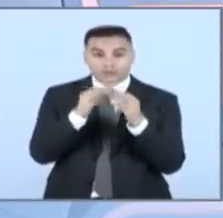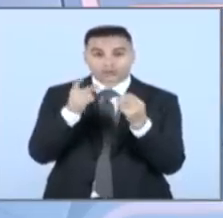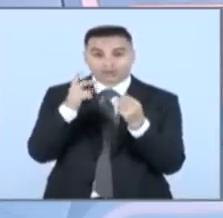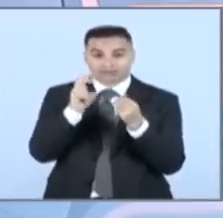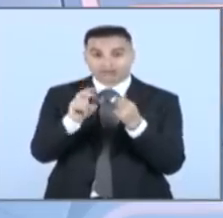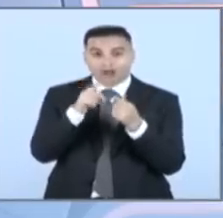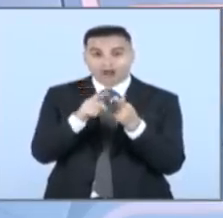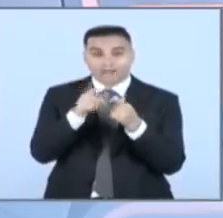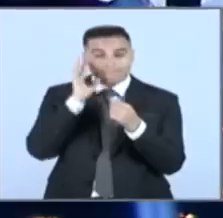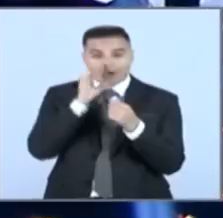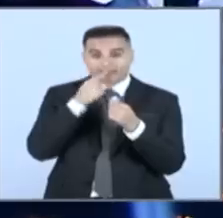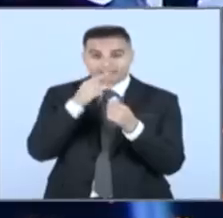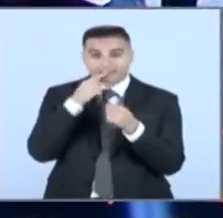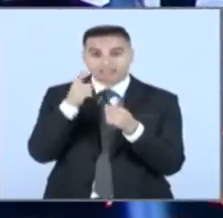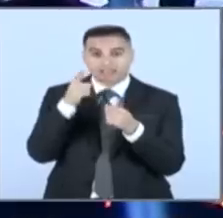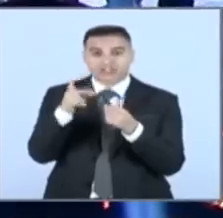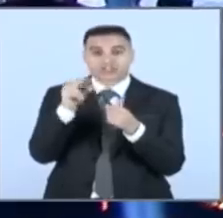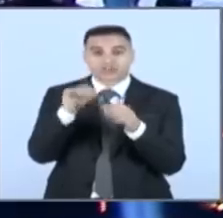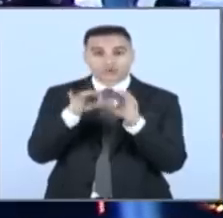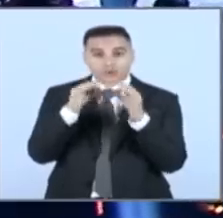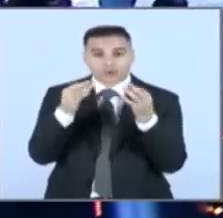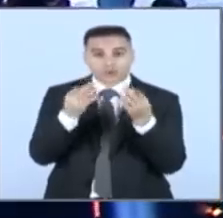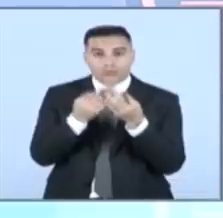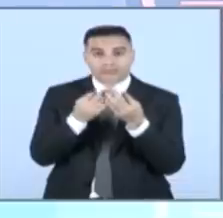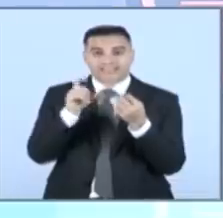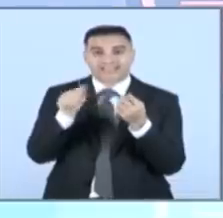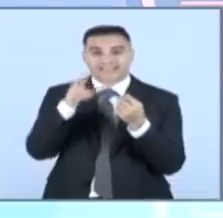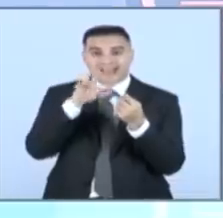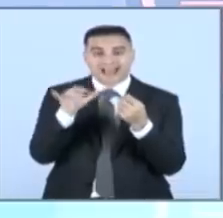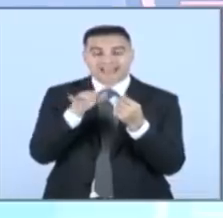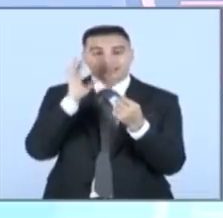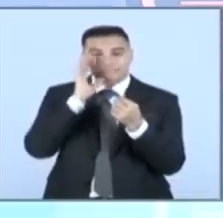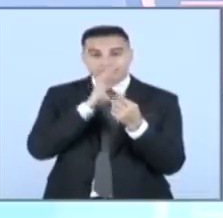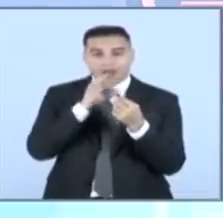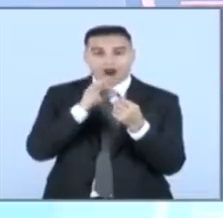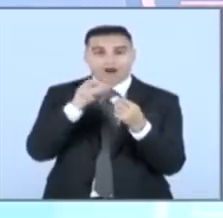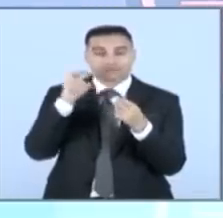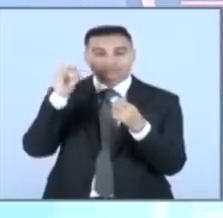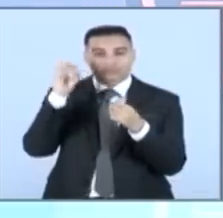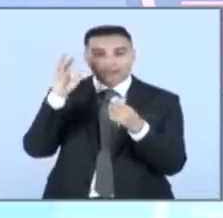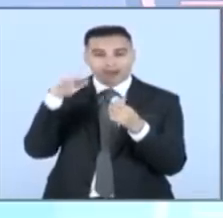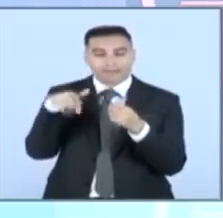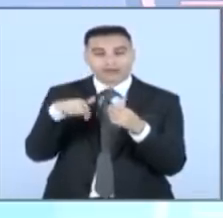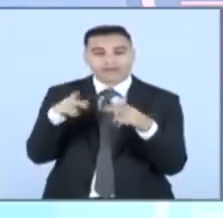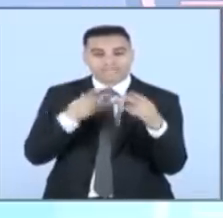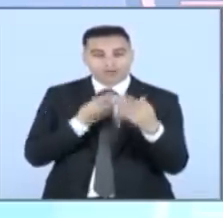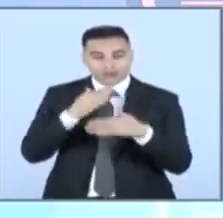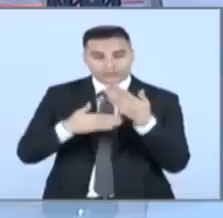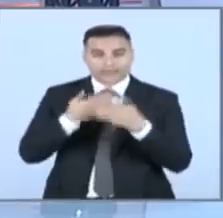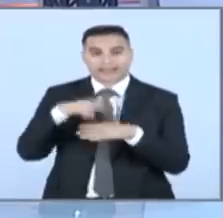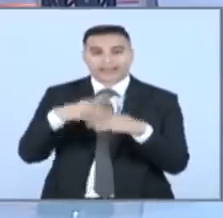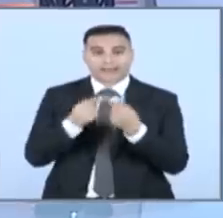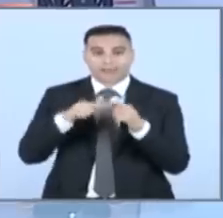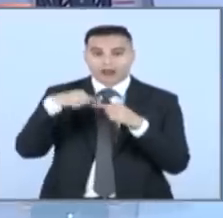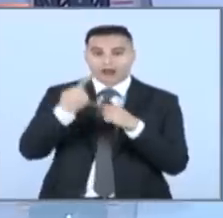طه سيوف اسكندرية، 20 عيلة نيازي بنا الأليوبية. هنخرج فاصل وهنرجع مرة